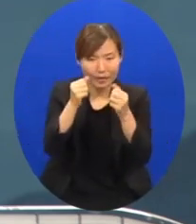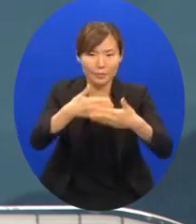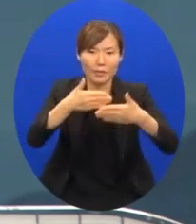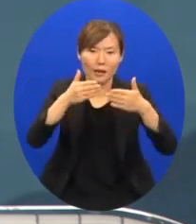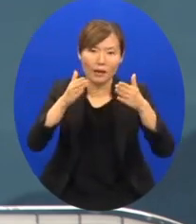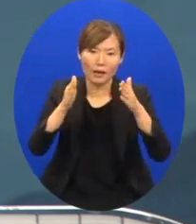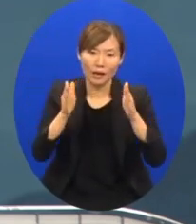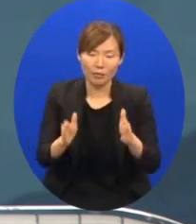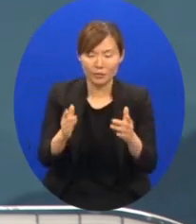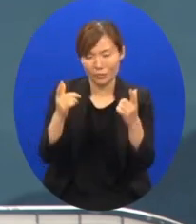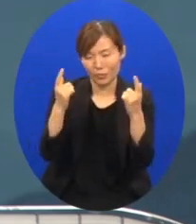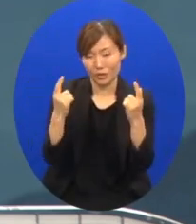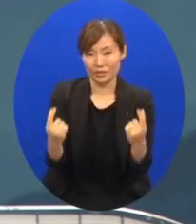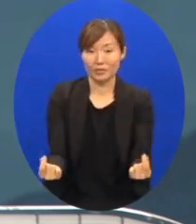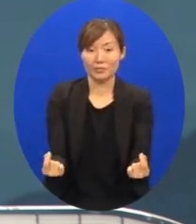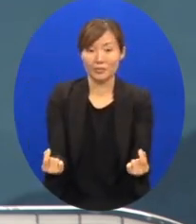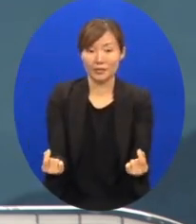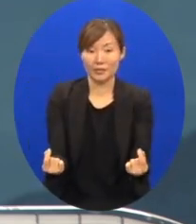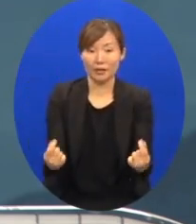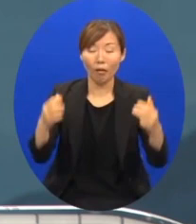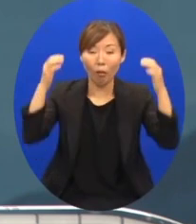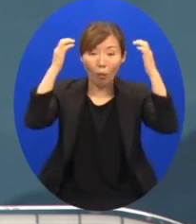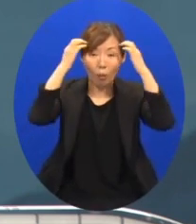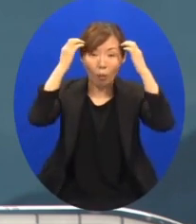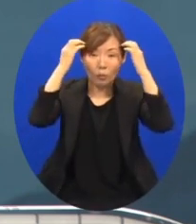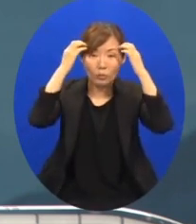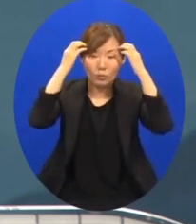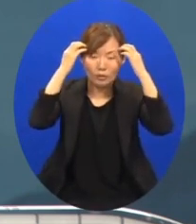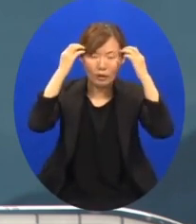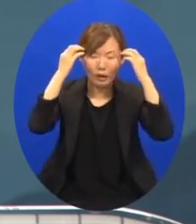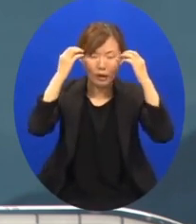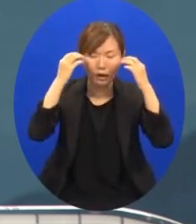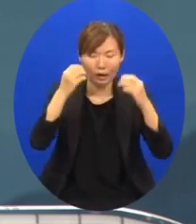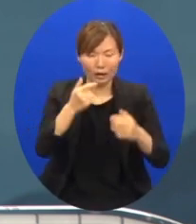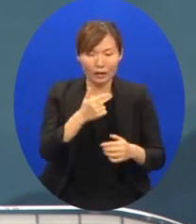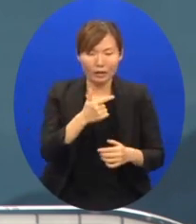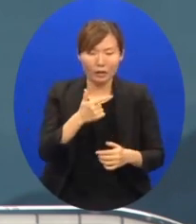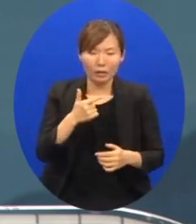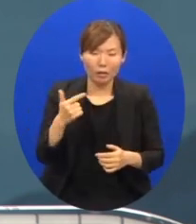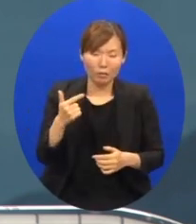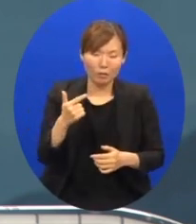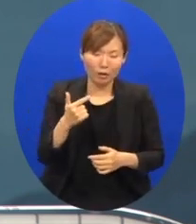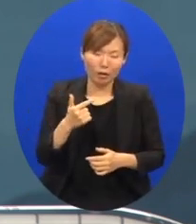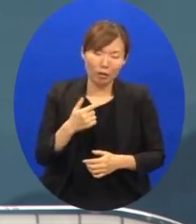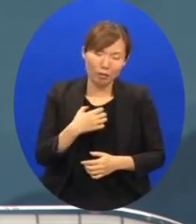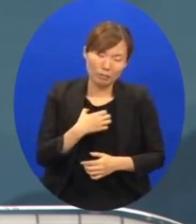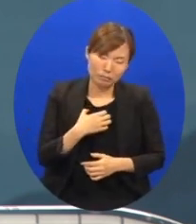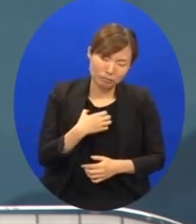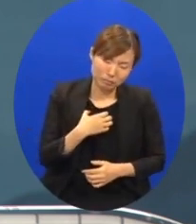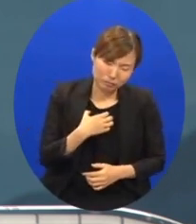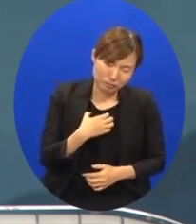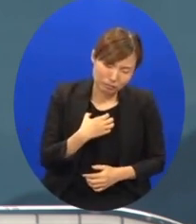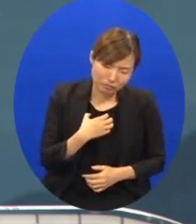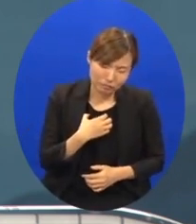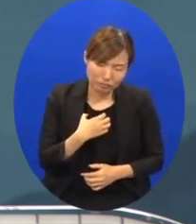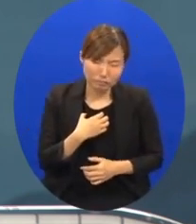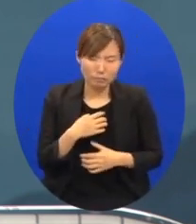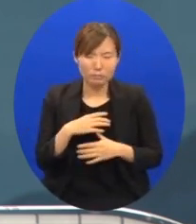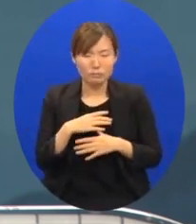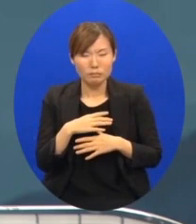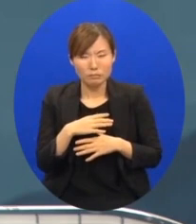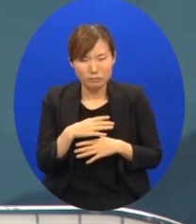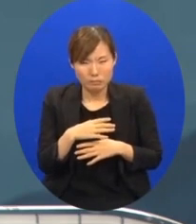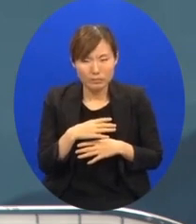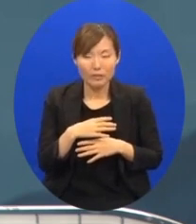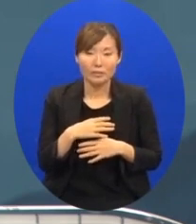같아집니다 그 고통이 얼마나 끔찍한 지 여러분 아셔야 됩니다 다른 유다가 예수님을 은 30에